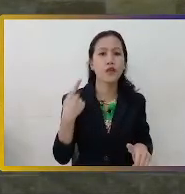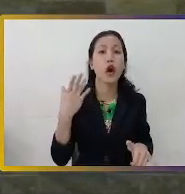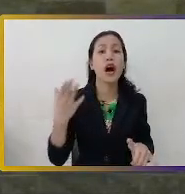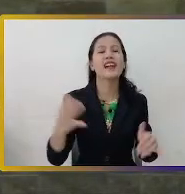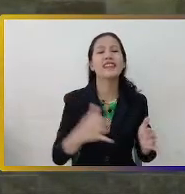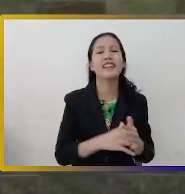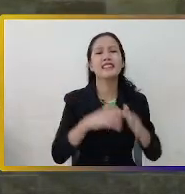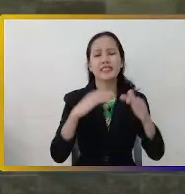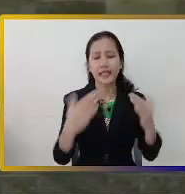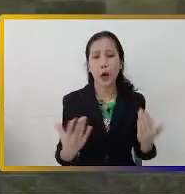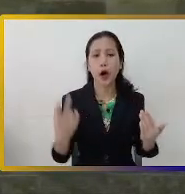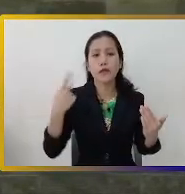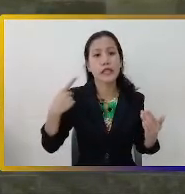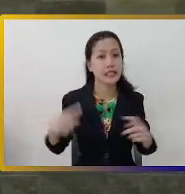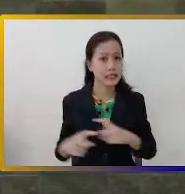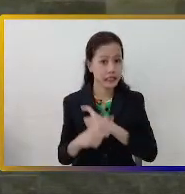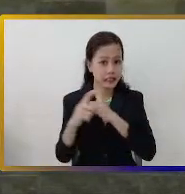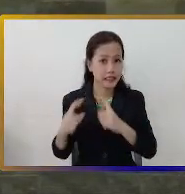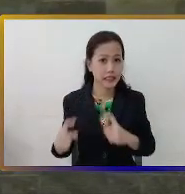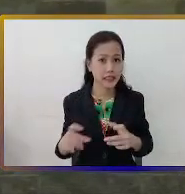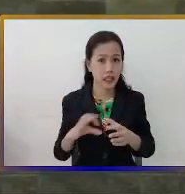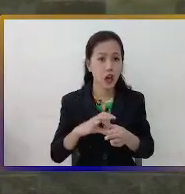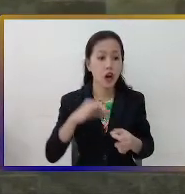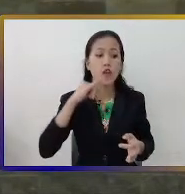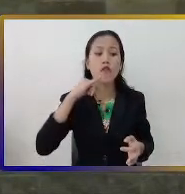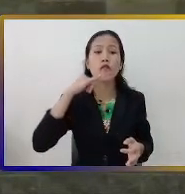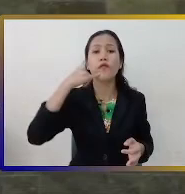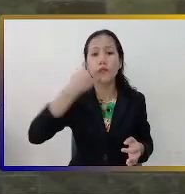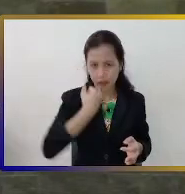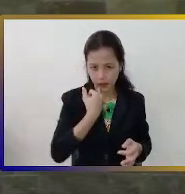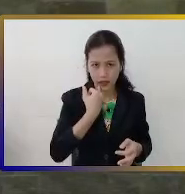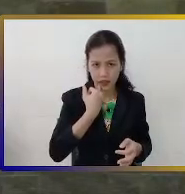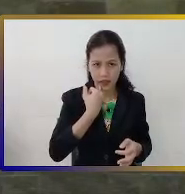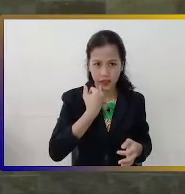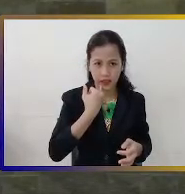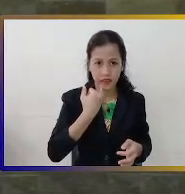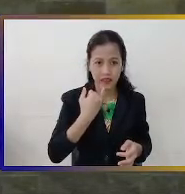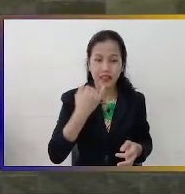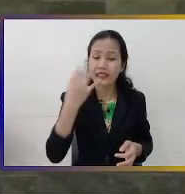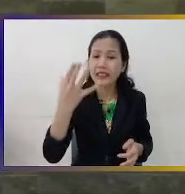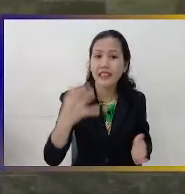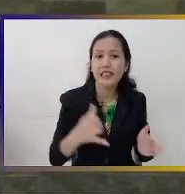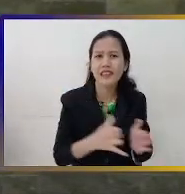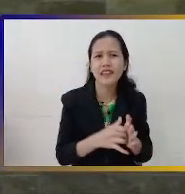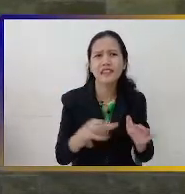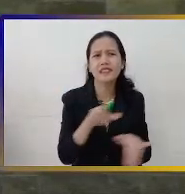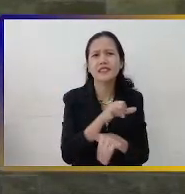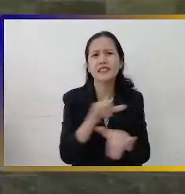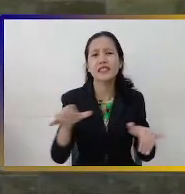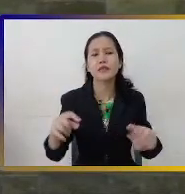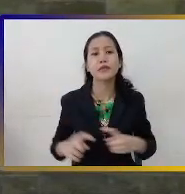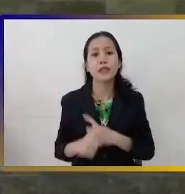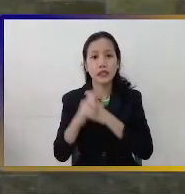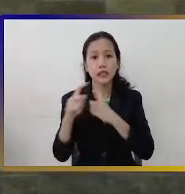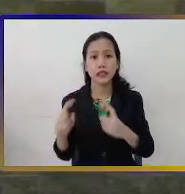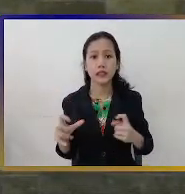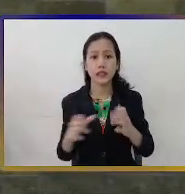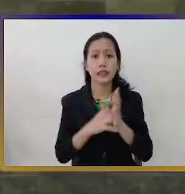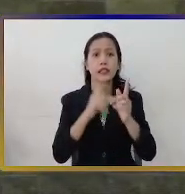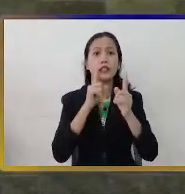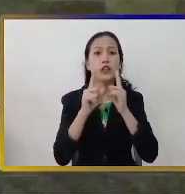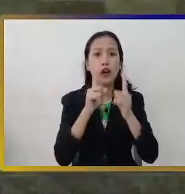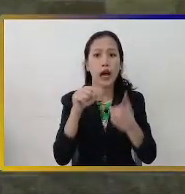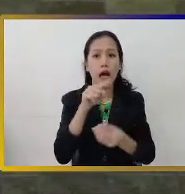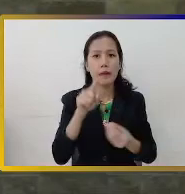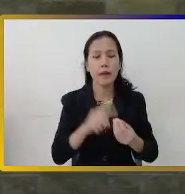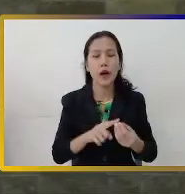covetousness. So yan po yung isa po sa mga dinidil po dito po ni Prophet Micah during his ministry. Now, sabi